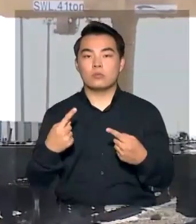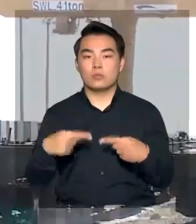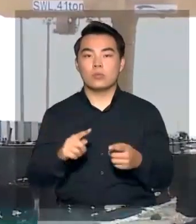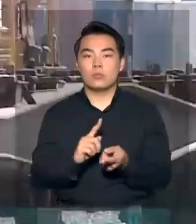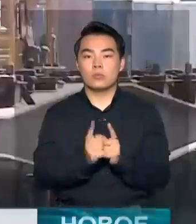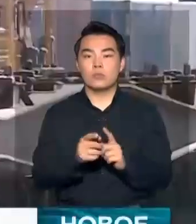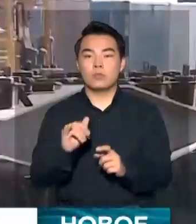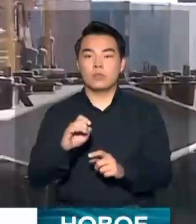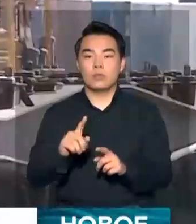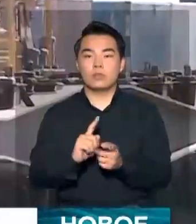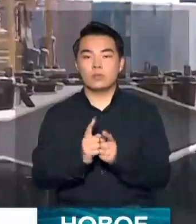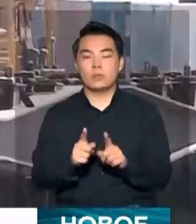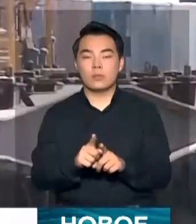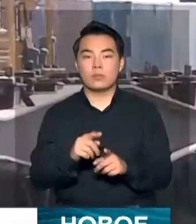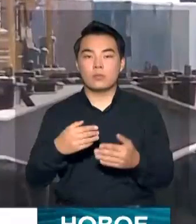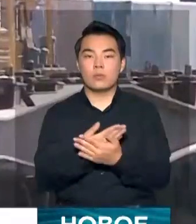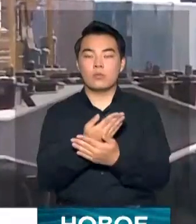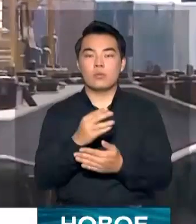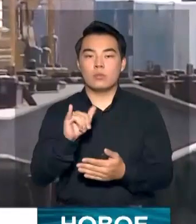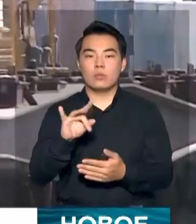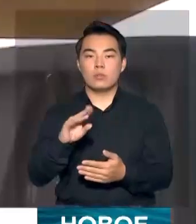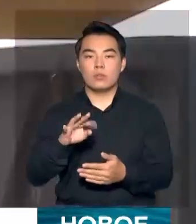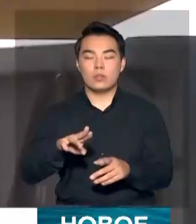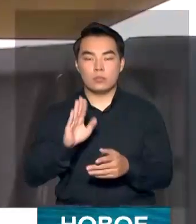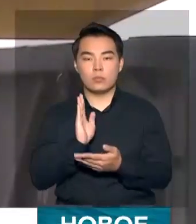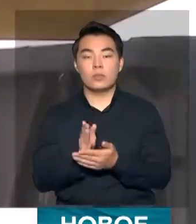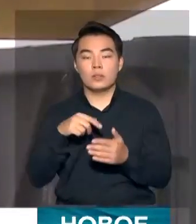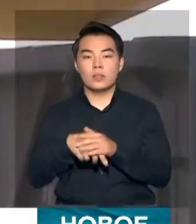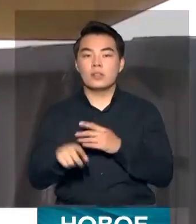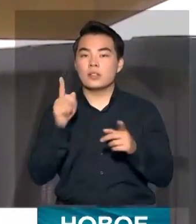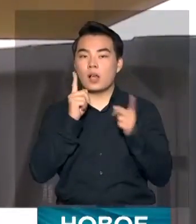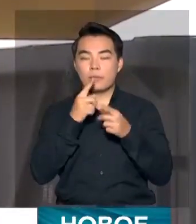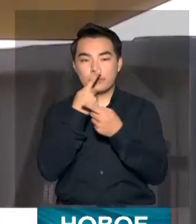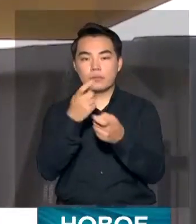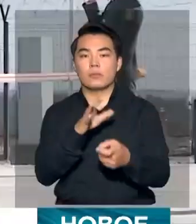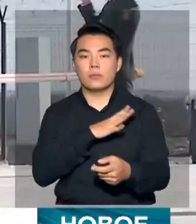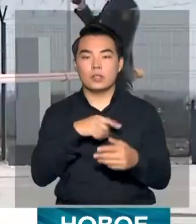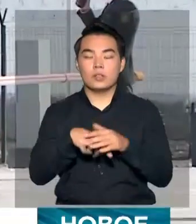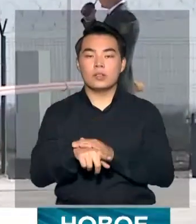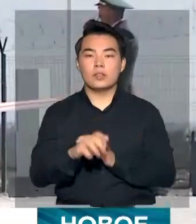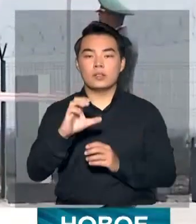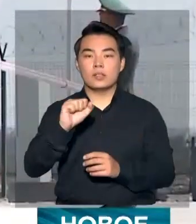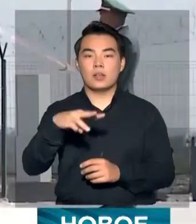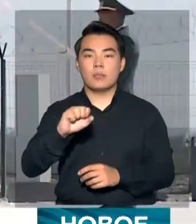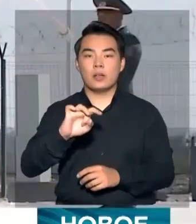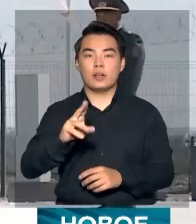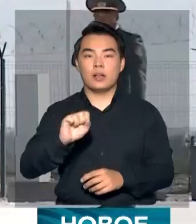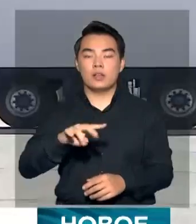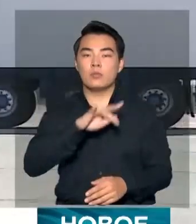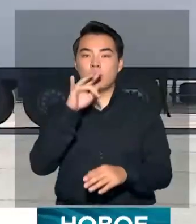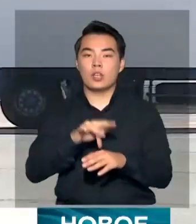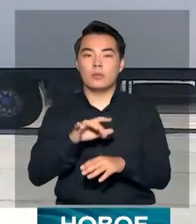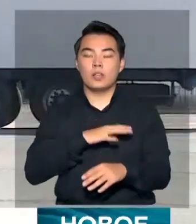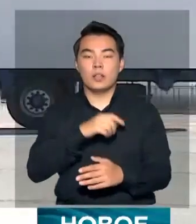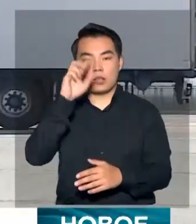рынок. Свою инициативу Касым-Жомарт Токаев озвучил на саммите. Напомню, встреча проходила сегодня в Самарканде. По словам главы государства,